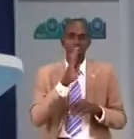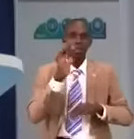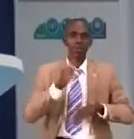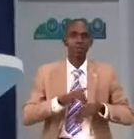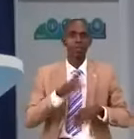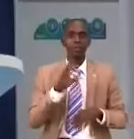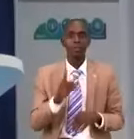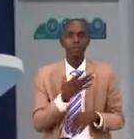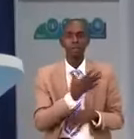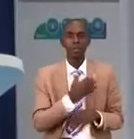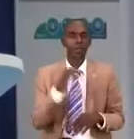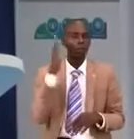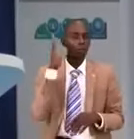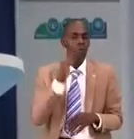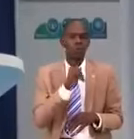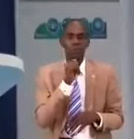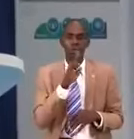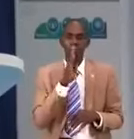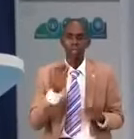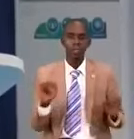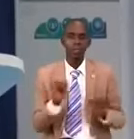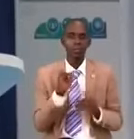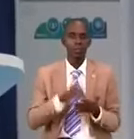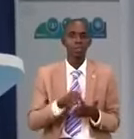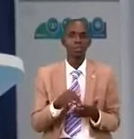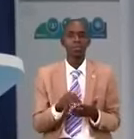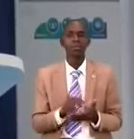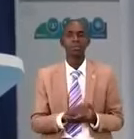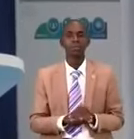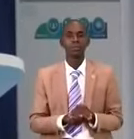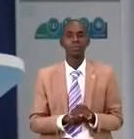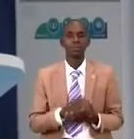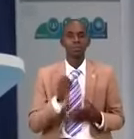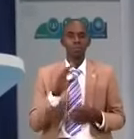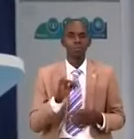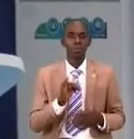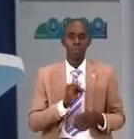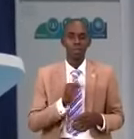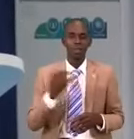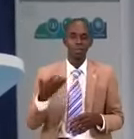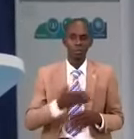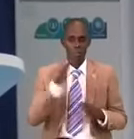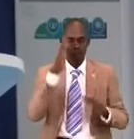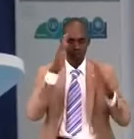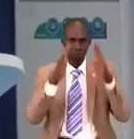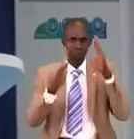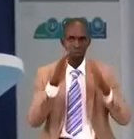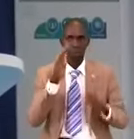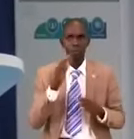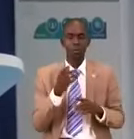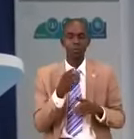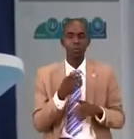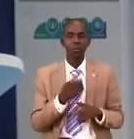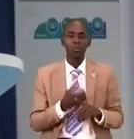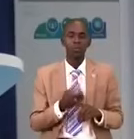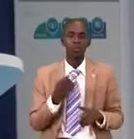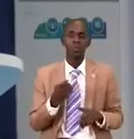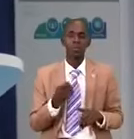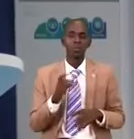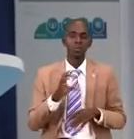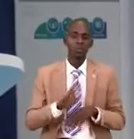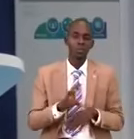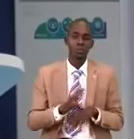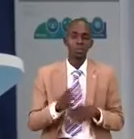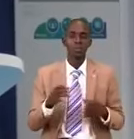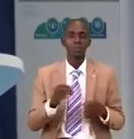je vous apporte les salutations de l'église au Nigeria et vos frères et soeurs de par le